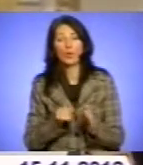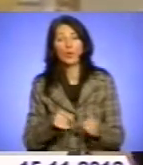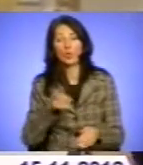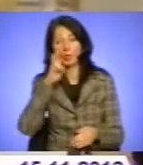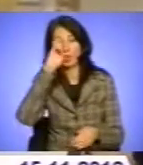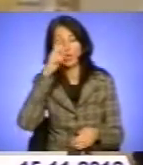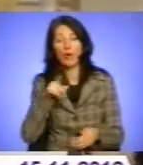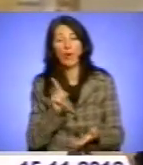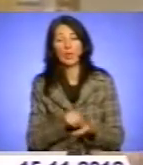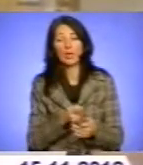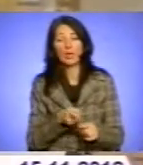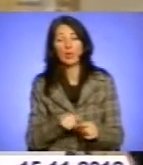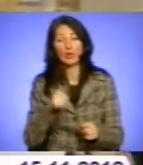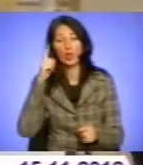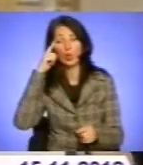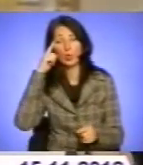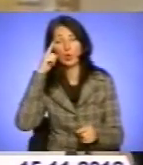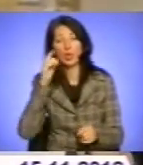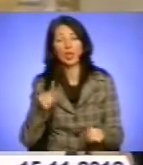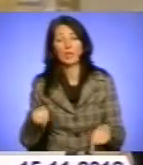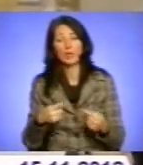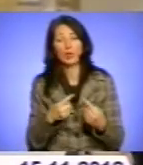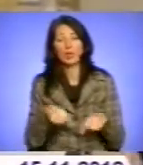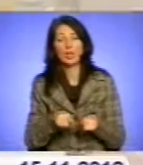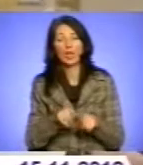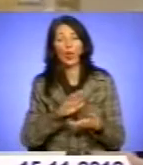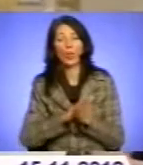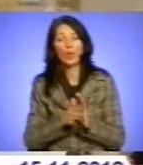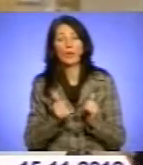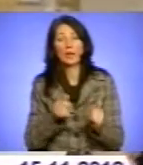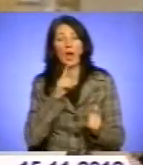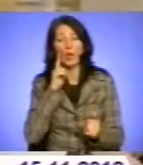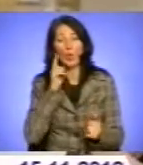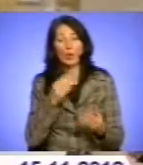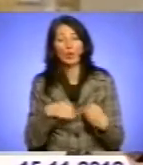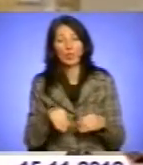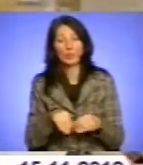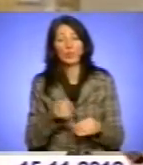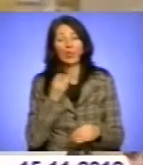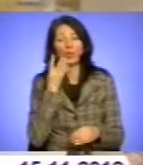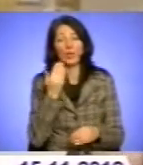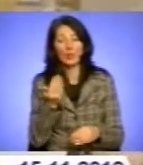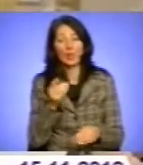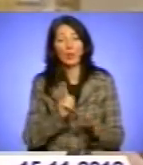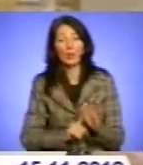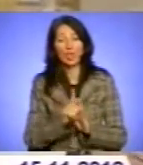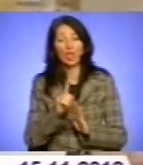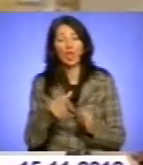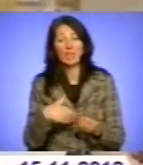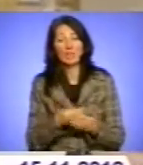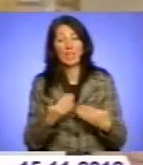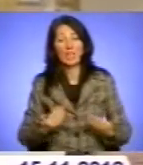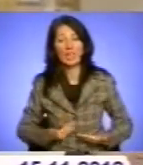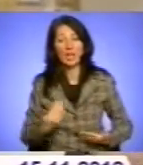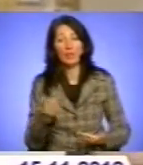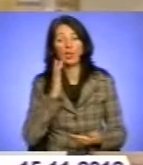про це думати і створювати такі умови для молоді. Коли вони починають своє життя, вони